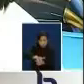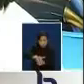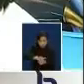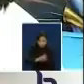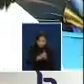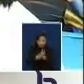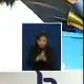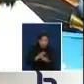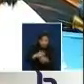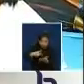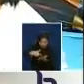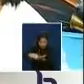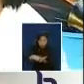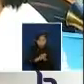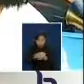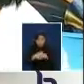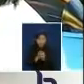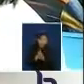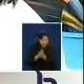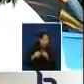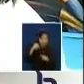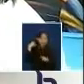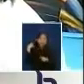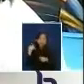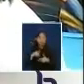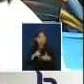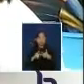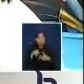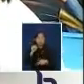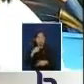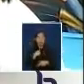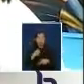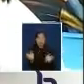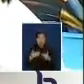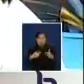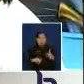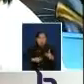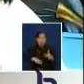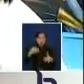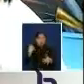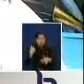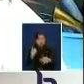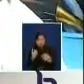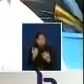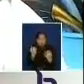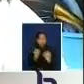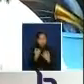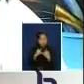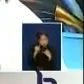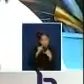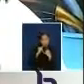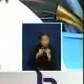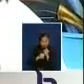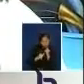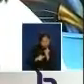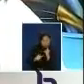การก็ชัดเจนว่าเชื้อมันอยู่ในน้ำลายในอุจจาระมันเด็กเนี่ยบางทีเราเข้าห้องน้ำไปพ่อแม่ล้างก้นแล้วไม่ได้ฟอกสบู่ล้างมือเนี่ยเชื้อโรคไปส่องดูจะมี